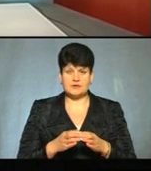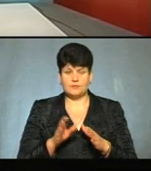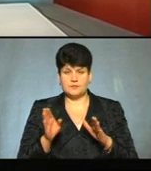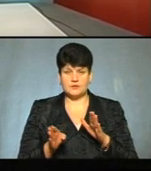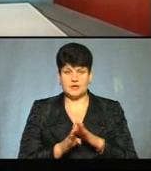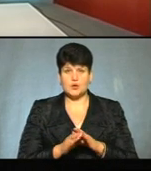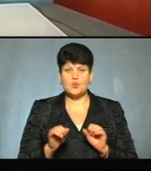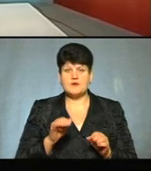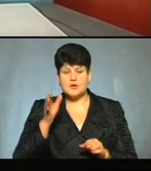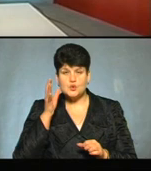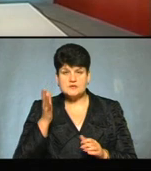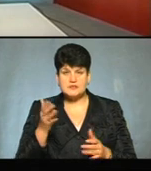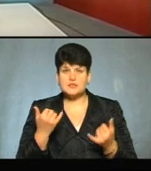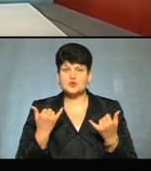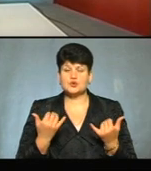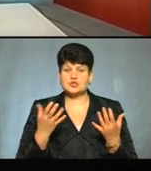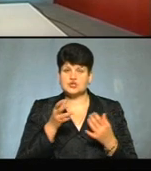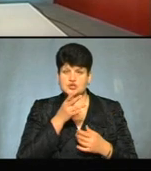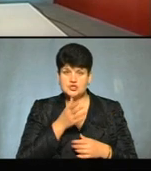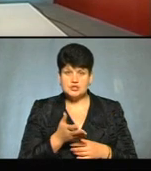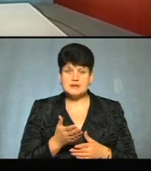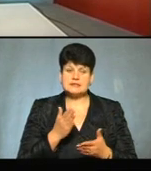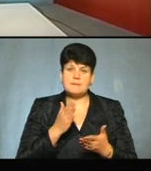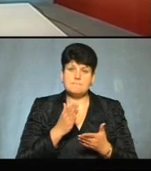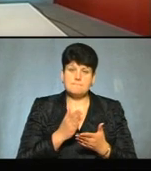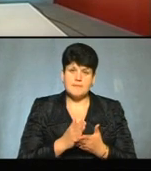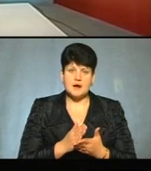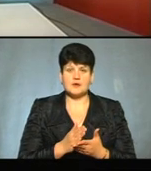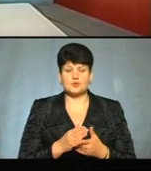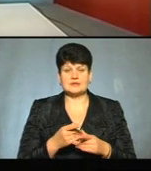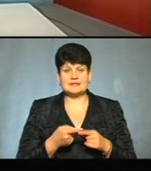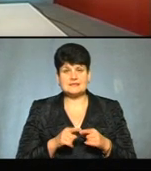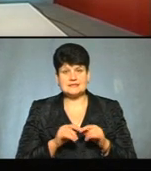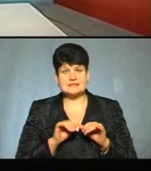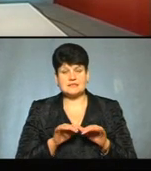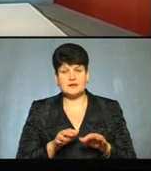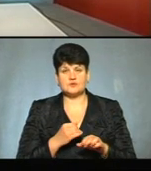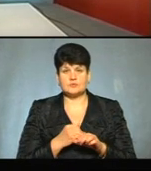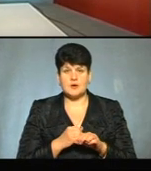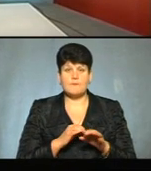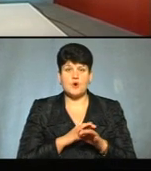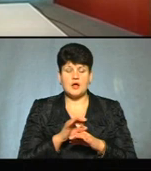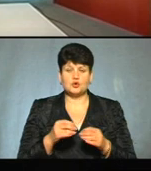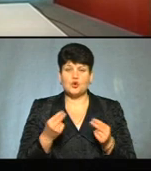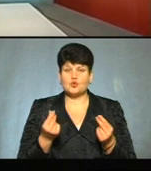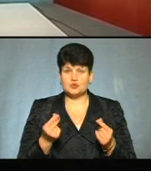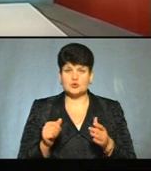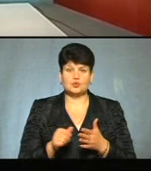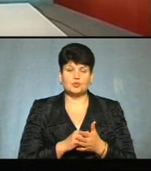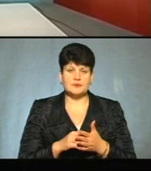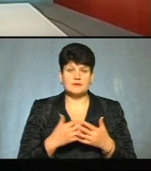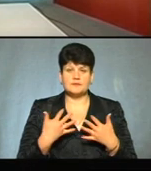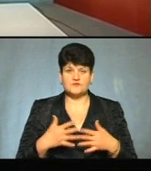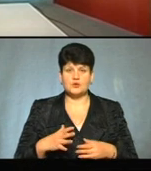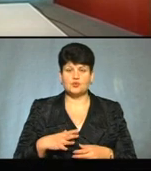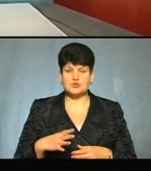галузевому підпорядкуванні управління освіти на сьогоднішній час або мають вже ці засоби, або виготовлена проектно-кошторисна